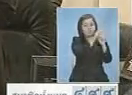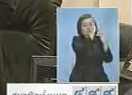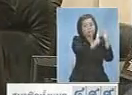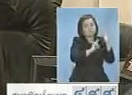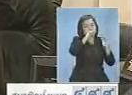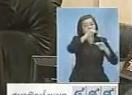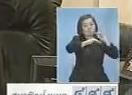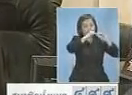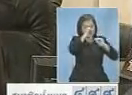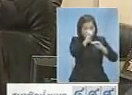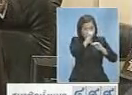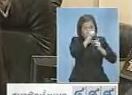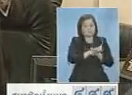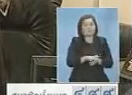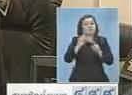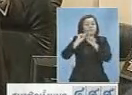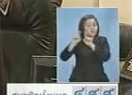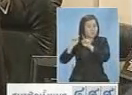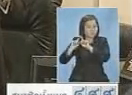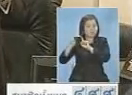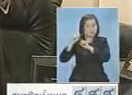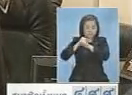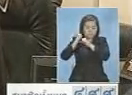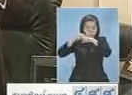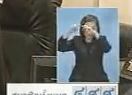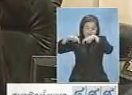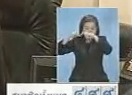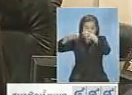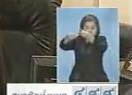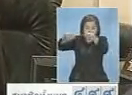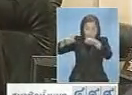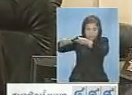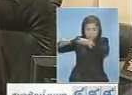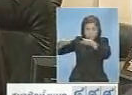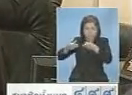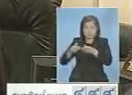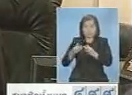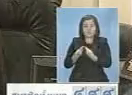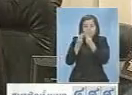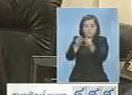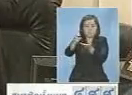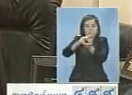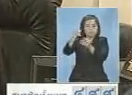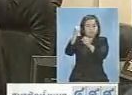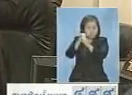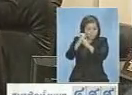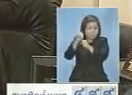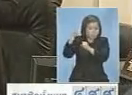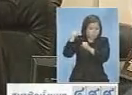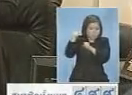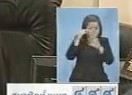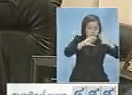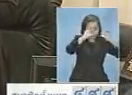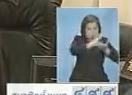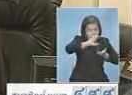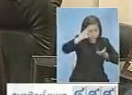นะครับหลายๆผลงานวิจัยที่ให้สถาบันศึกษาไปปรากฏว่าให้งบประมาณใน